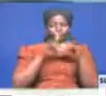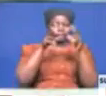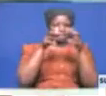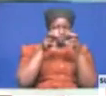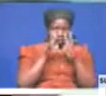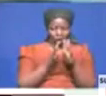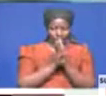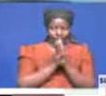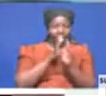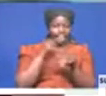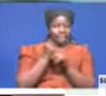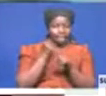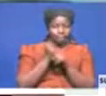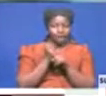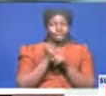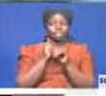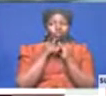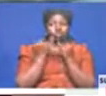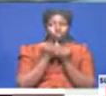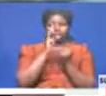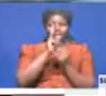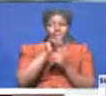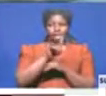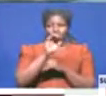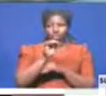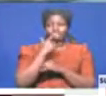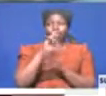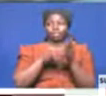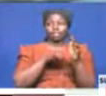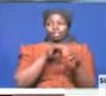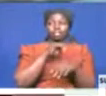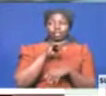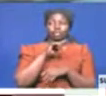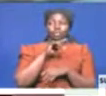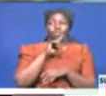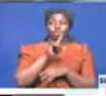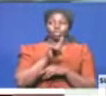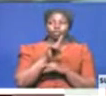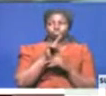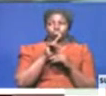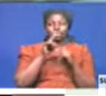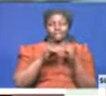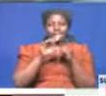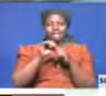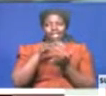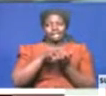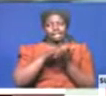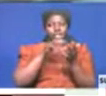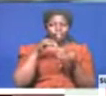la leba duniani ILO linasema kati ya visa milioni 160 vya dhulma dhidi ya watoto duniani, visa milioni